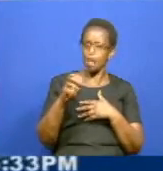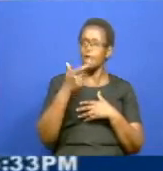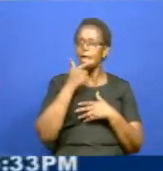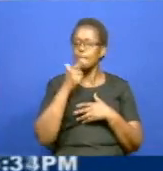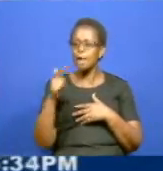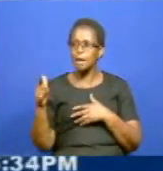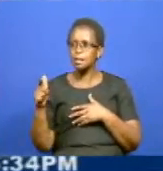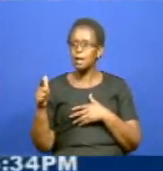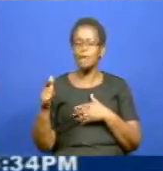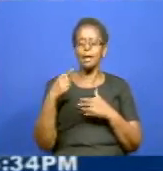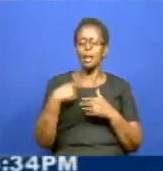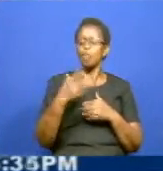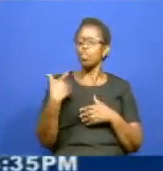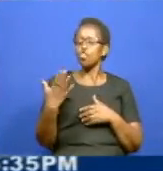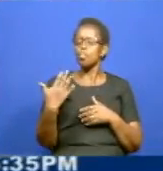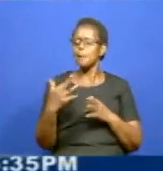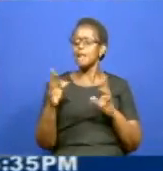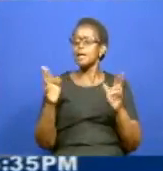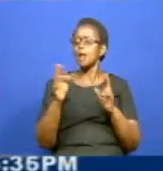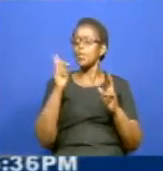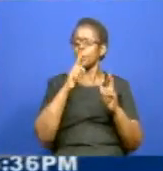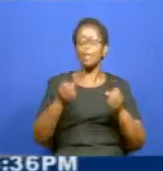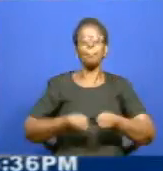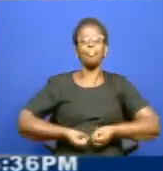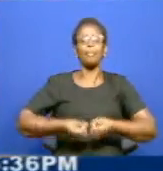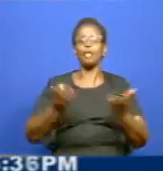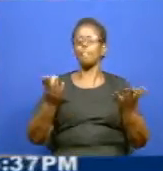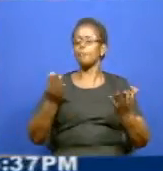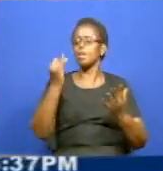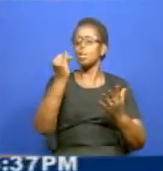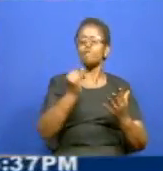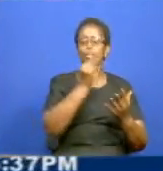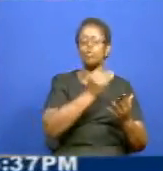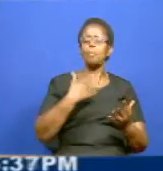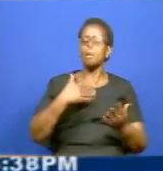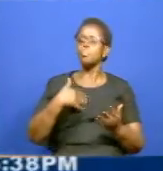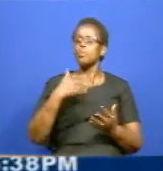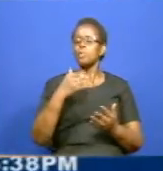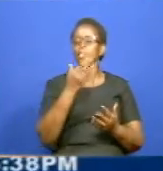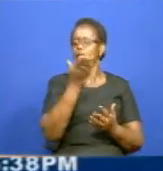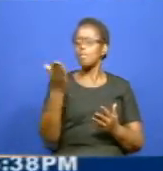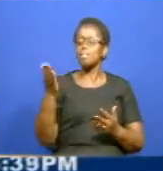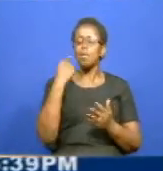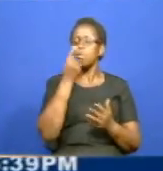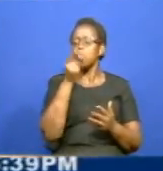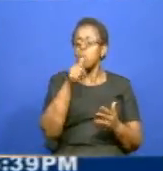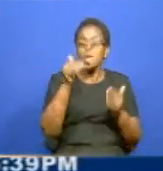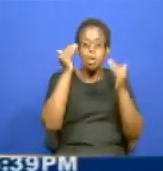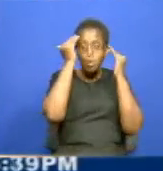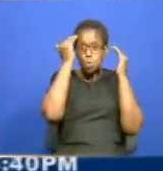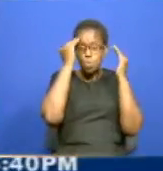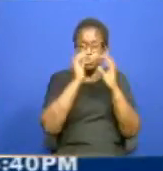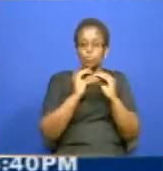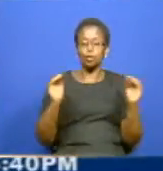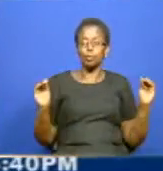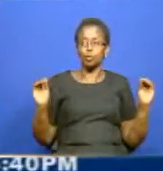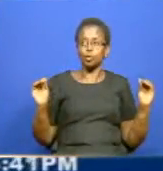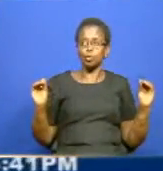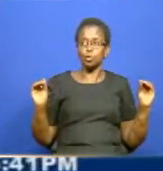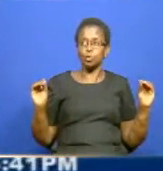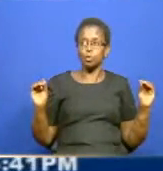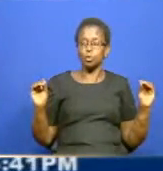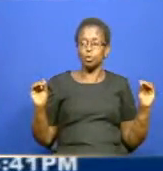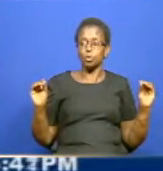umetolewa stakabadhi na umepewa watu ambao hawajulikani, na wala hata kama hawa watu ambao